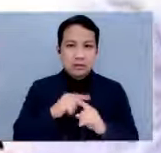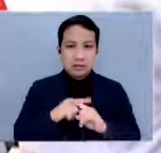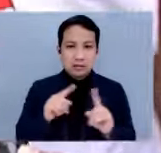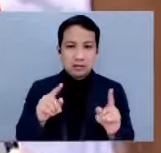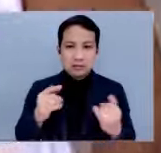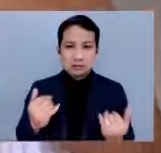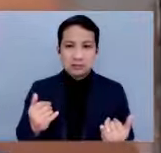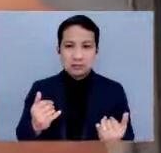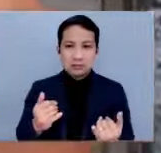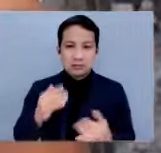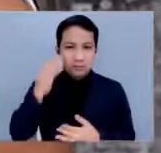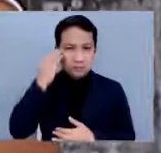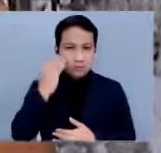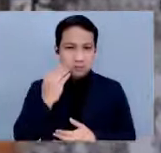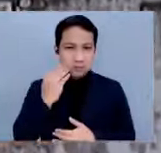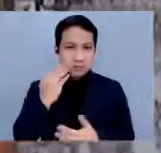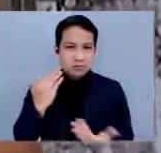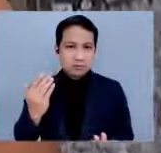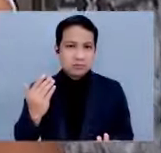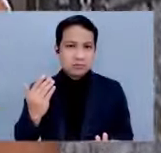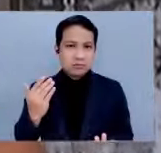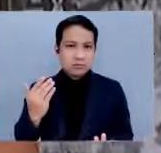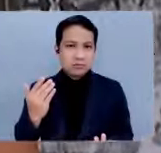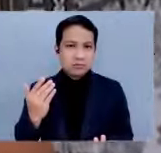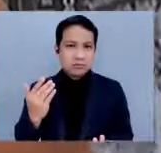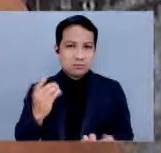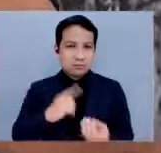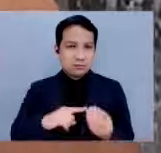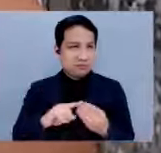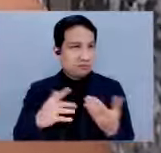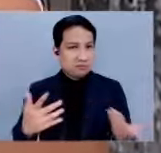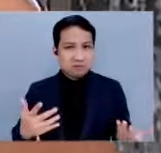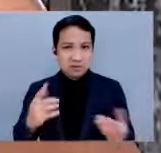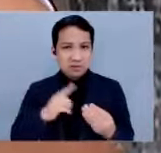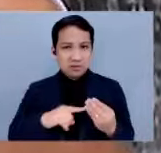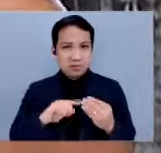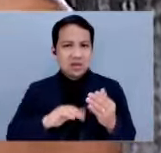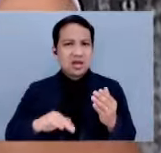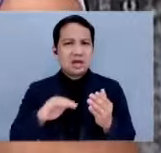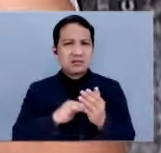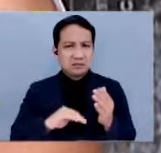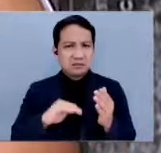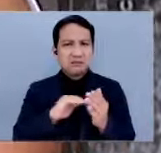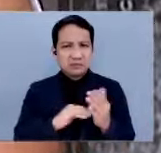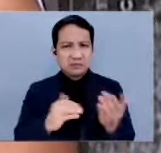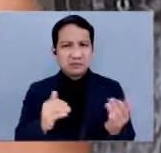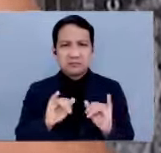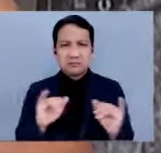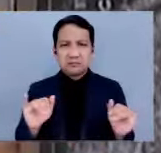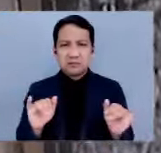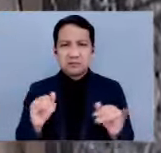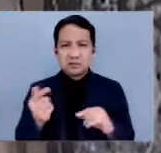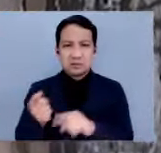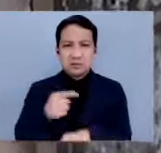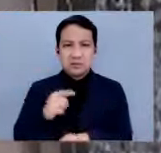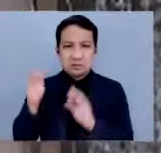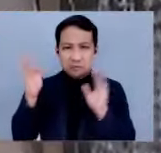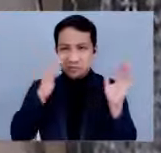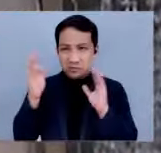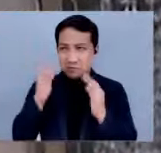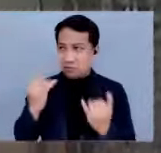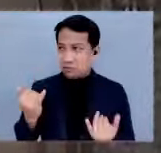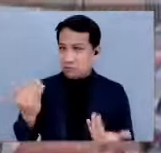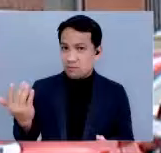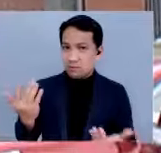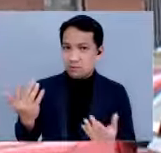enough. Wala nang assurance eh, in the sense. Wala na eh. Paulit-ulit lang eh. From bagyo ngayon, di customer ko